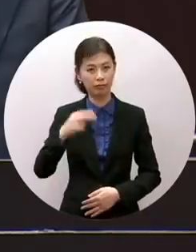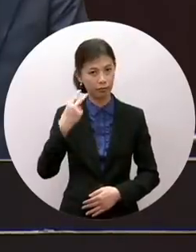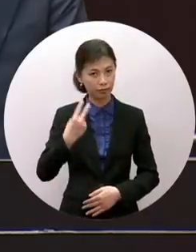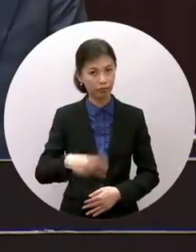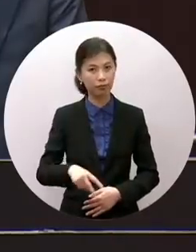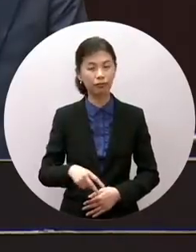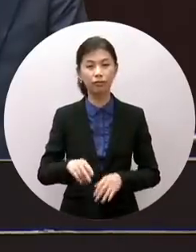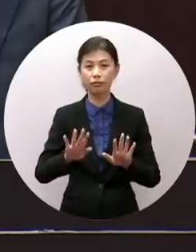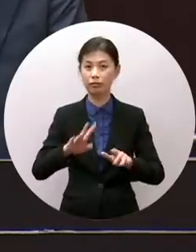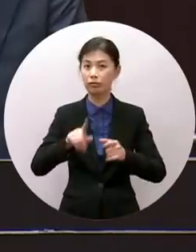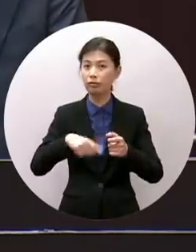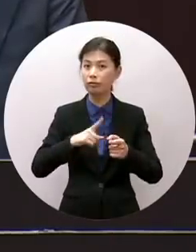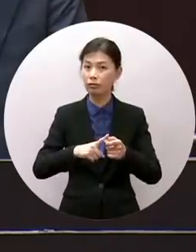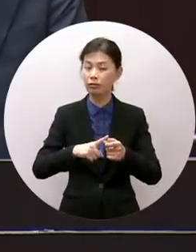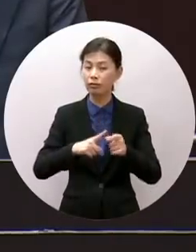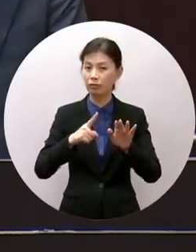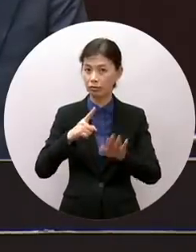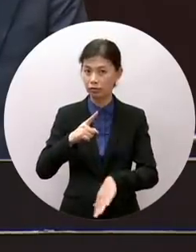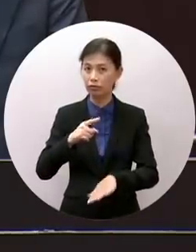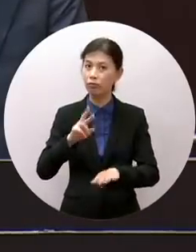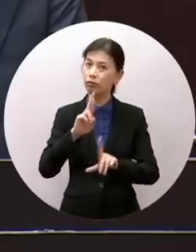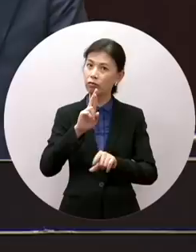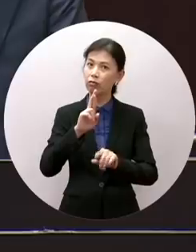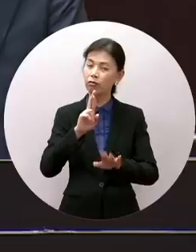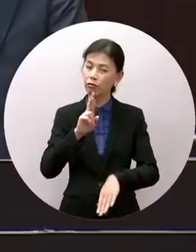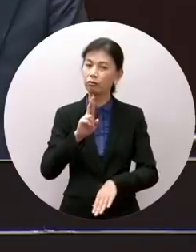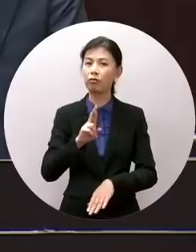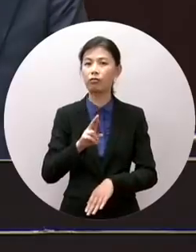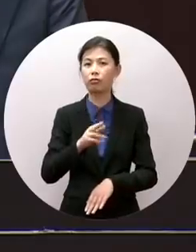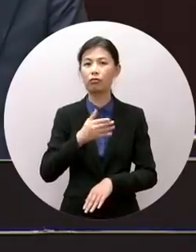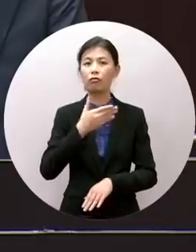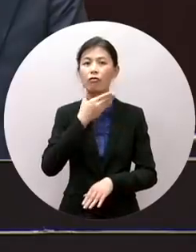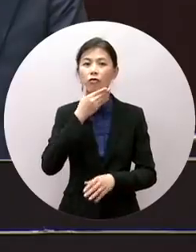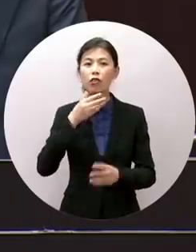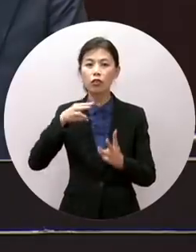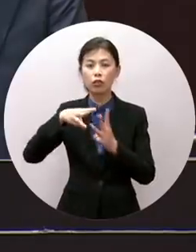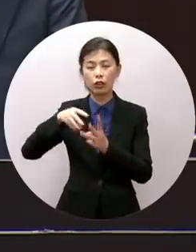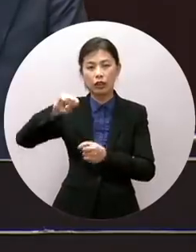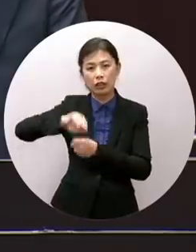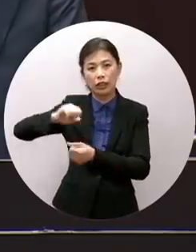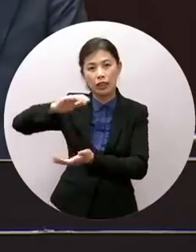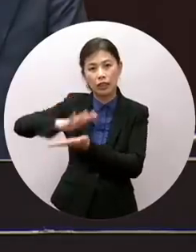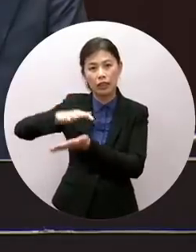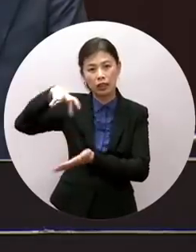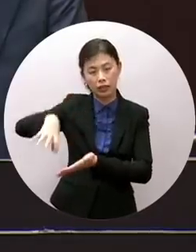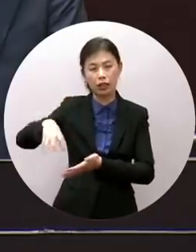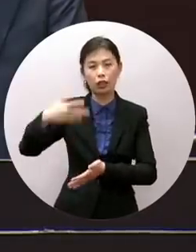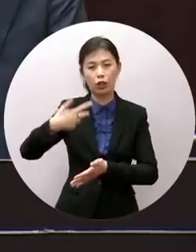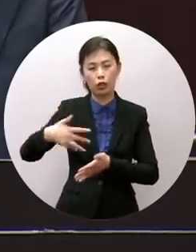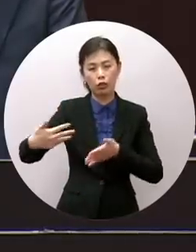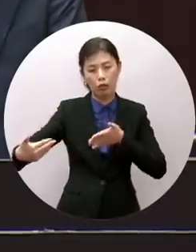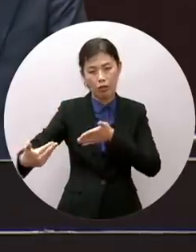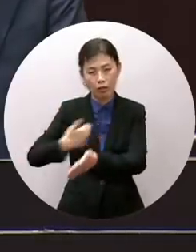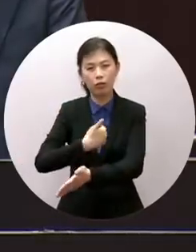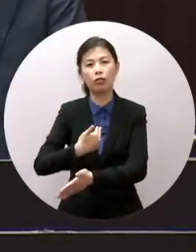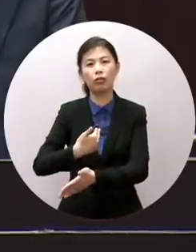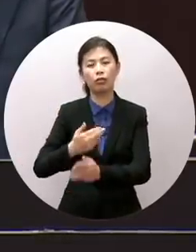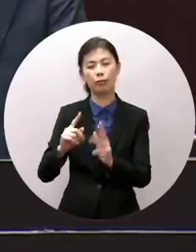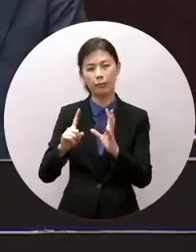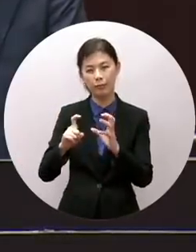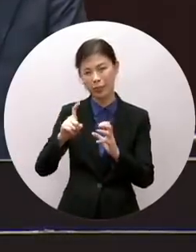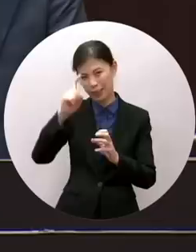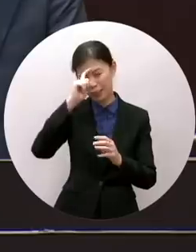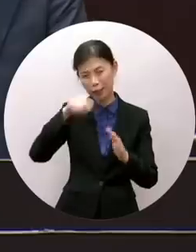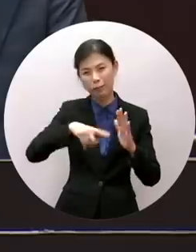咱的今年年底，吼，伫咱的湖州加压站吼，咱的通水典礼嘛，拜托讲院长会当安